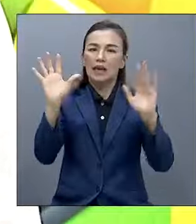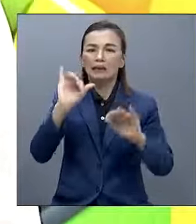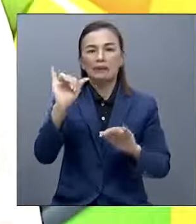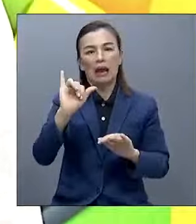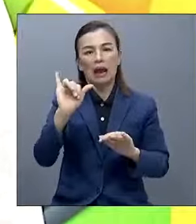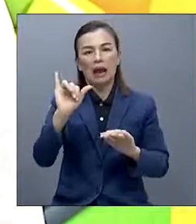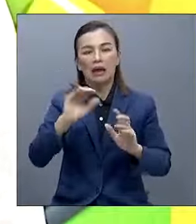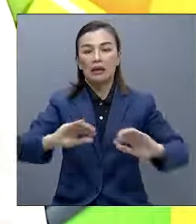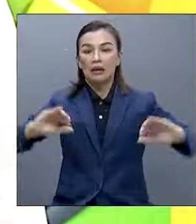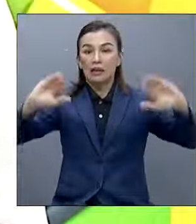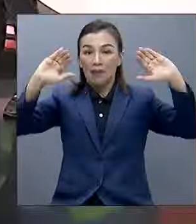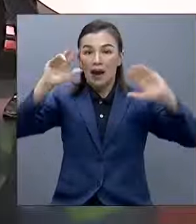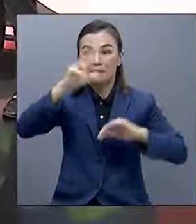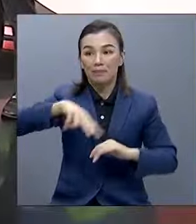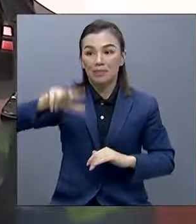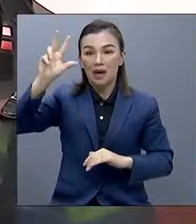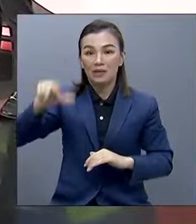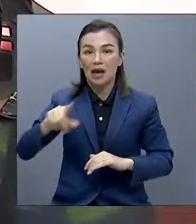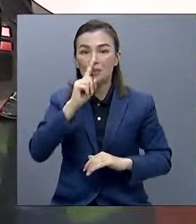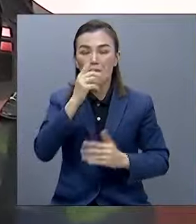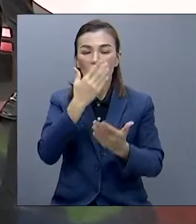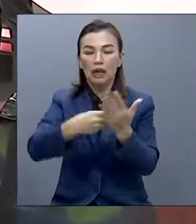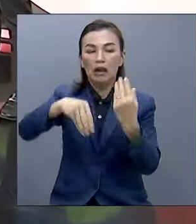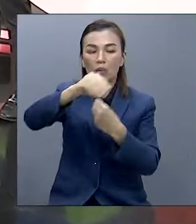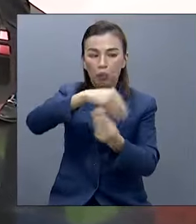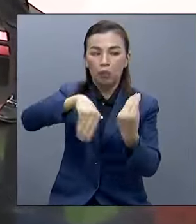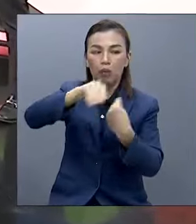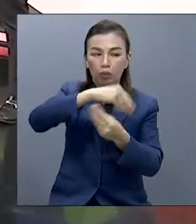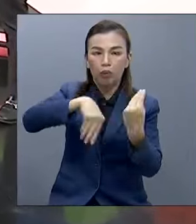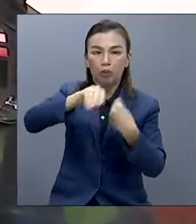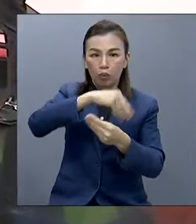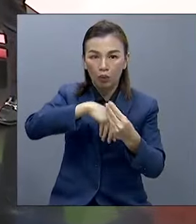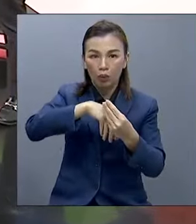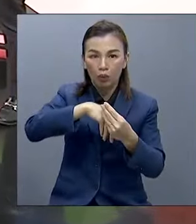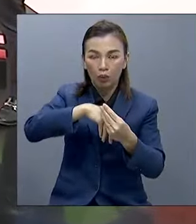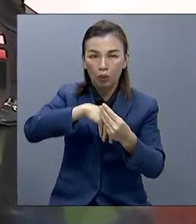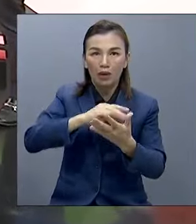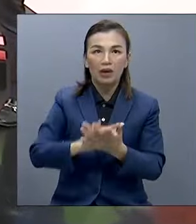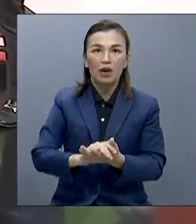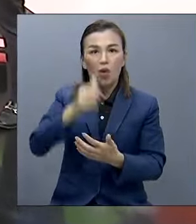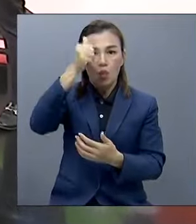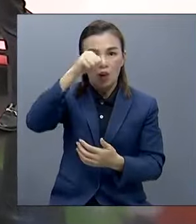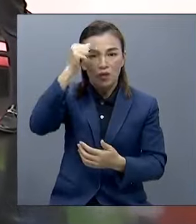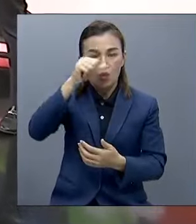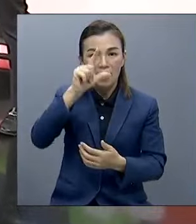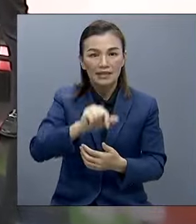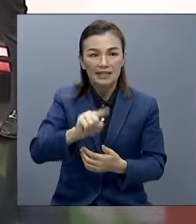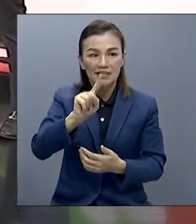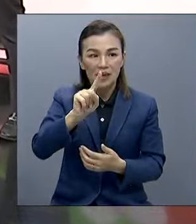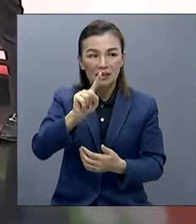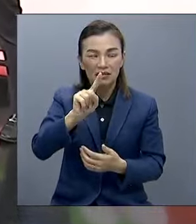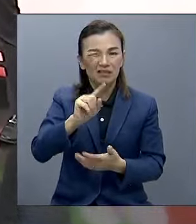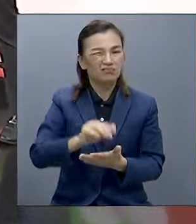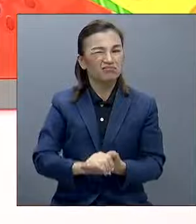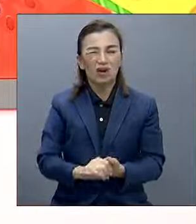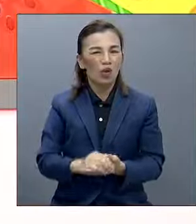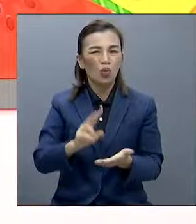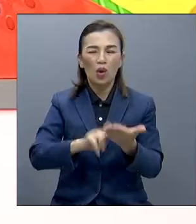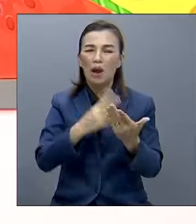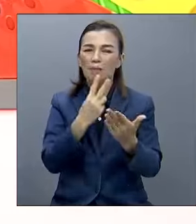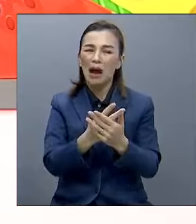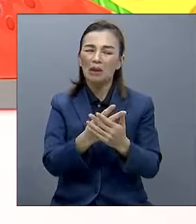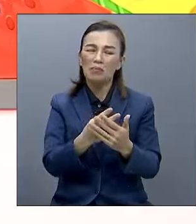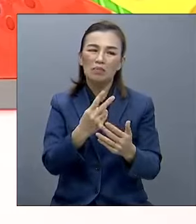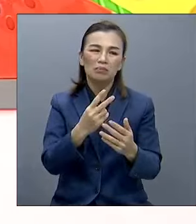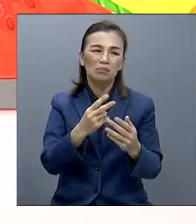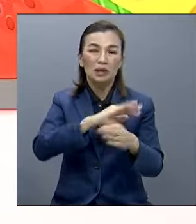รัฐบาลเพื่อไทยจะบอกว่าเม็ดเงินที่เราได้ตัวเลขที่เราได้มาจากสงกรานต์ 21วันอันนี้อาจจะไม่ถูกถูกต้องทั้งหมดนะครับคุณผู้